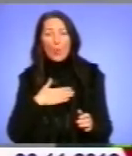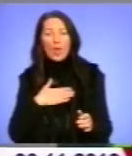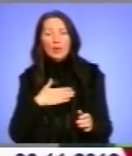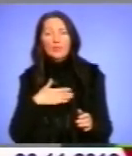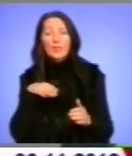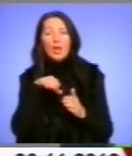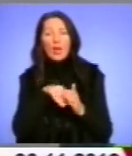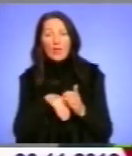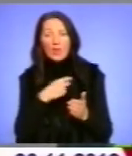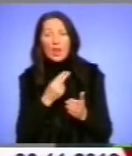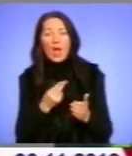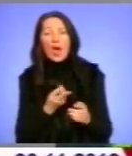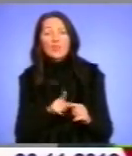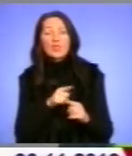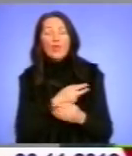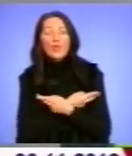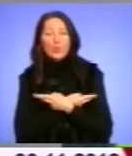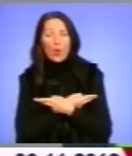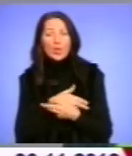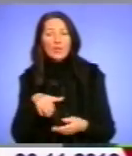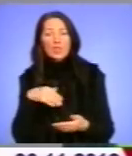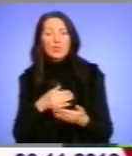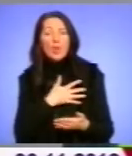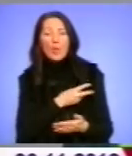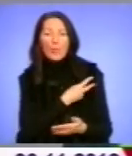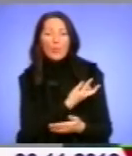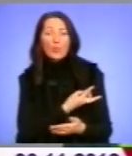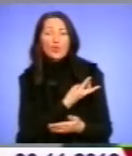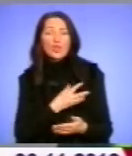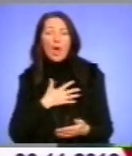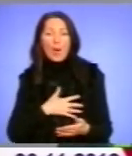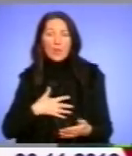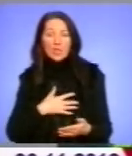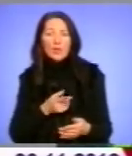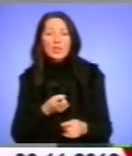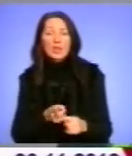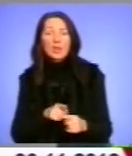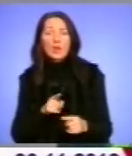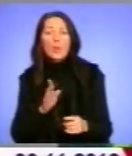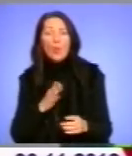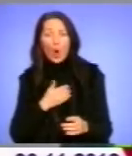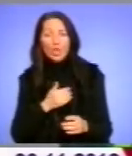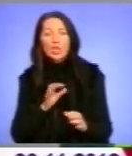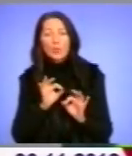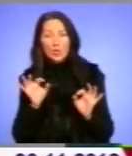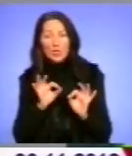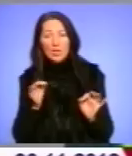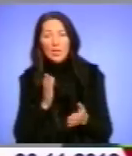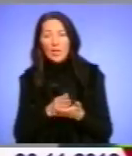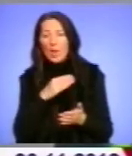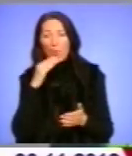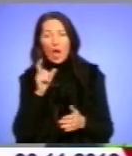втіляли в ці футболки всі свої ті почуття, ті переживання, які ми хотіли б їм сказати, але дуже багато населення є, яке